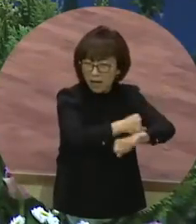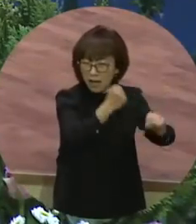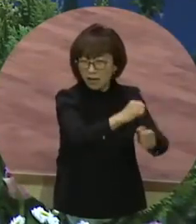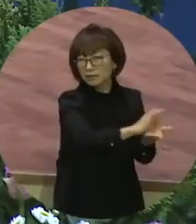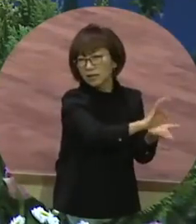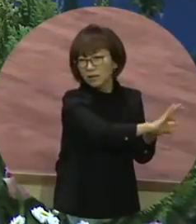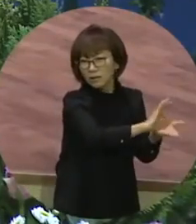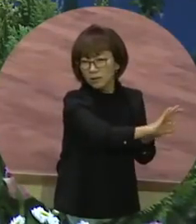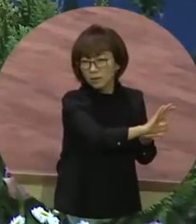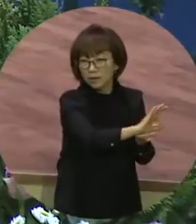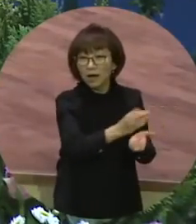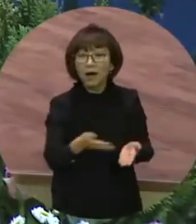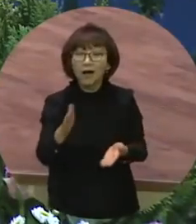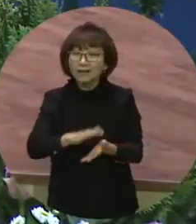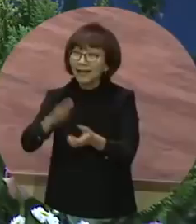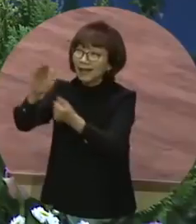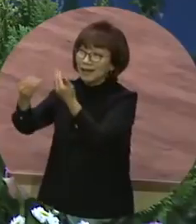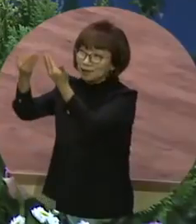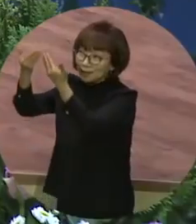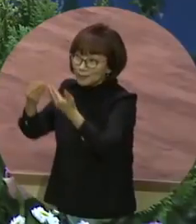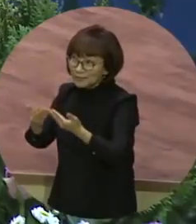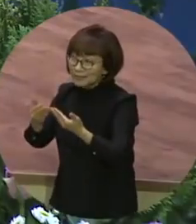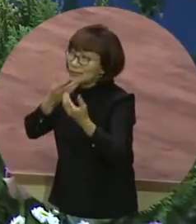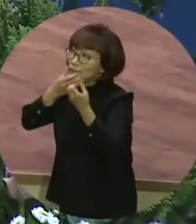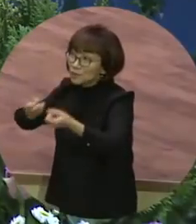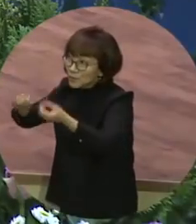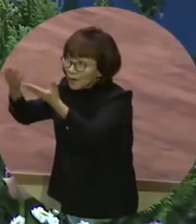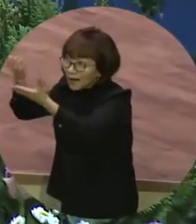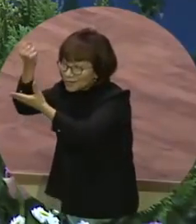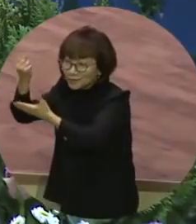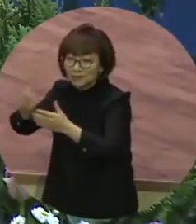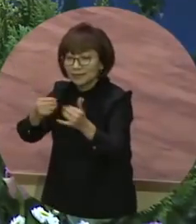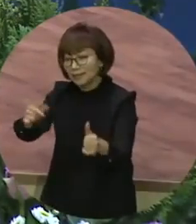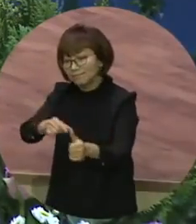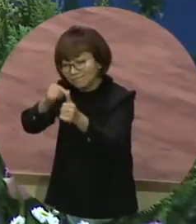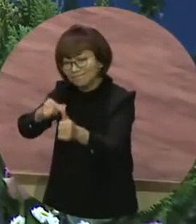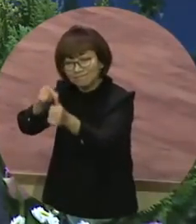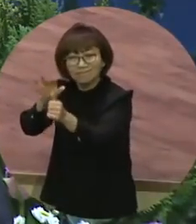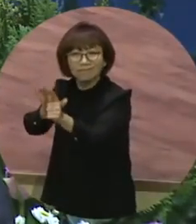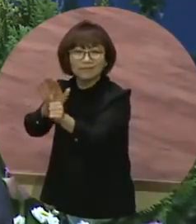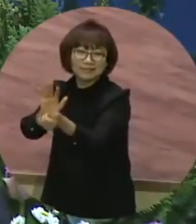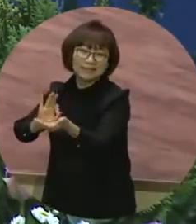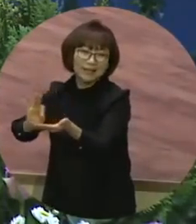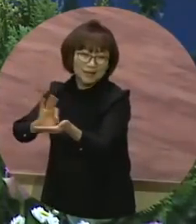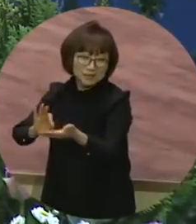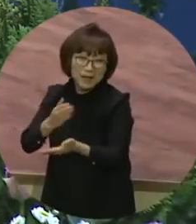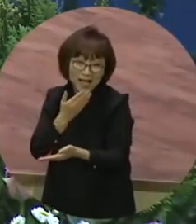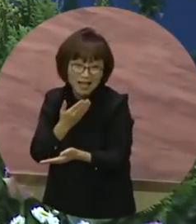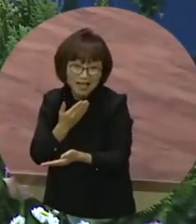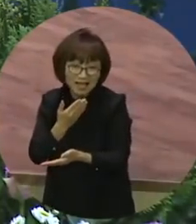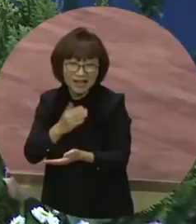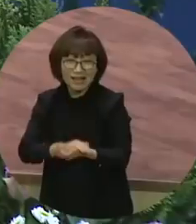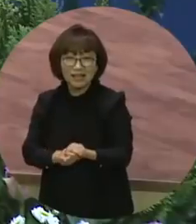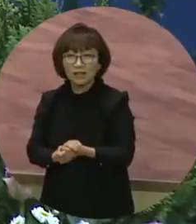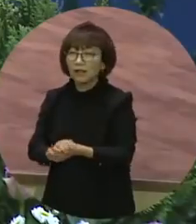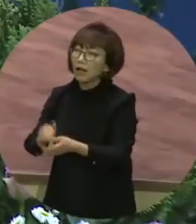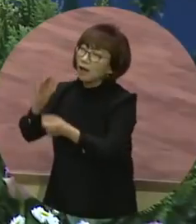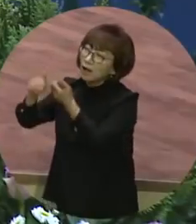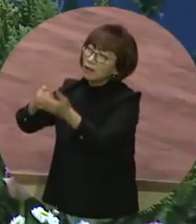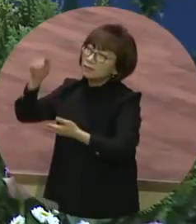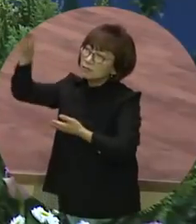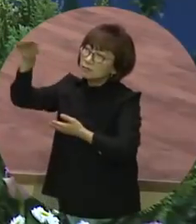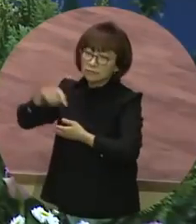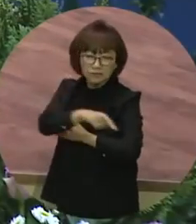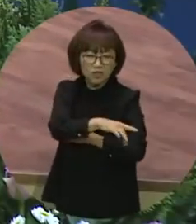된단 말이에요. 하나님이여, 빛의 경제를 주옵소서. 흑암 경제 가지고 저 흑암이 사람을 다 죽이고